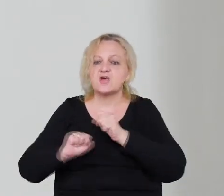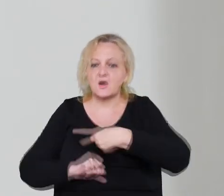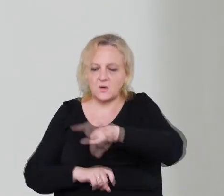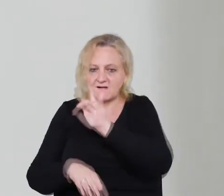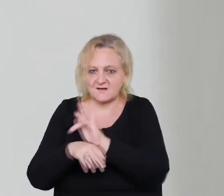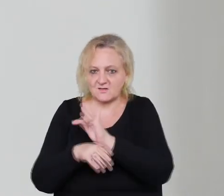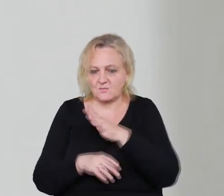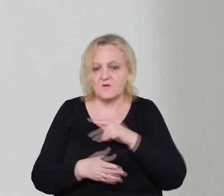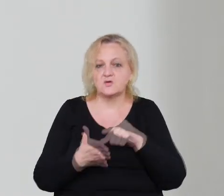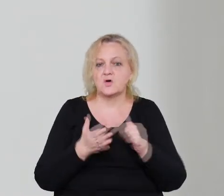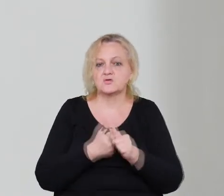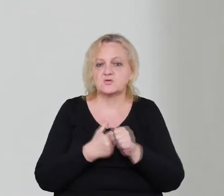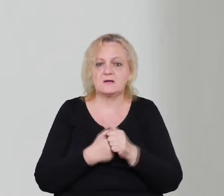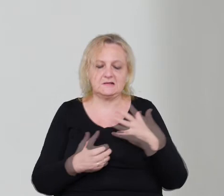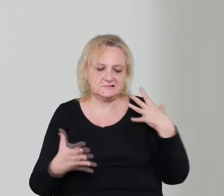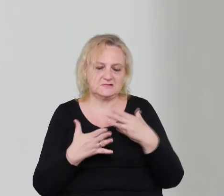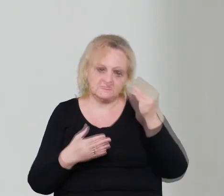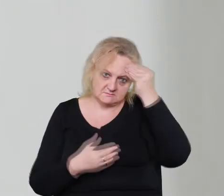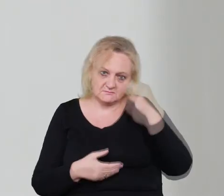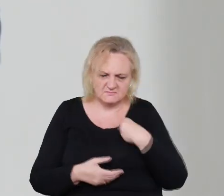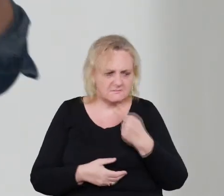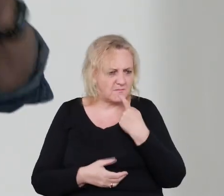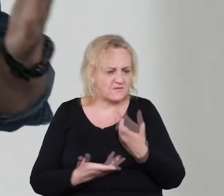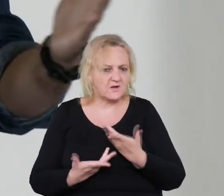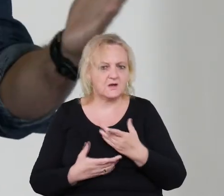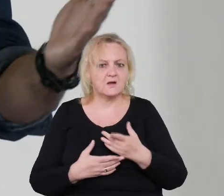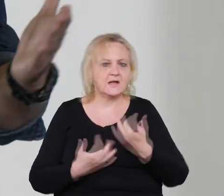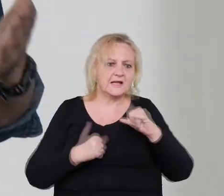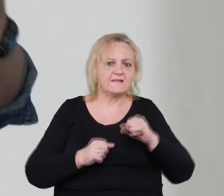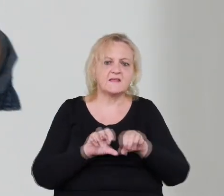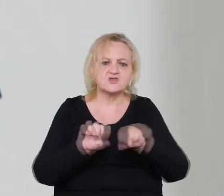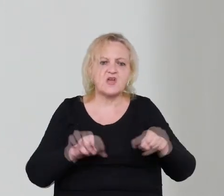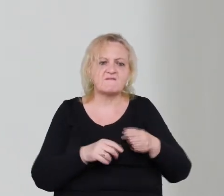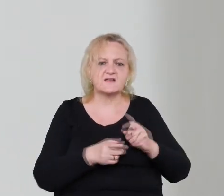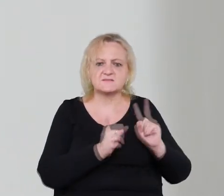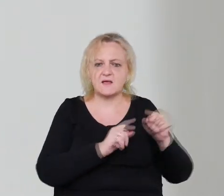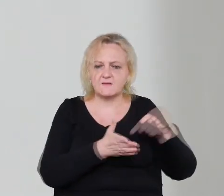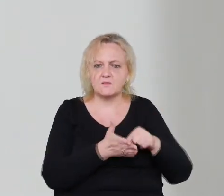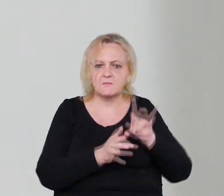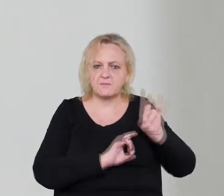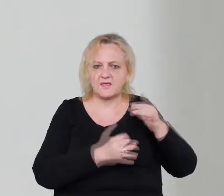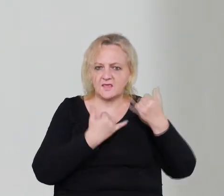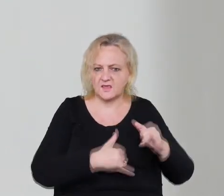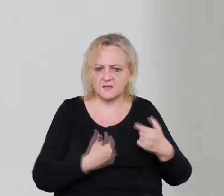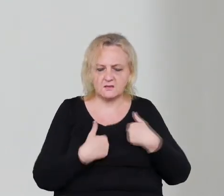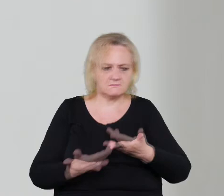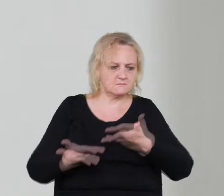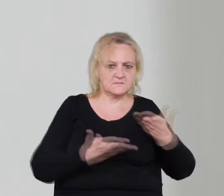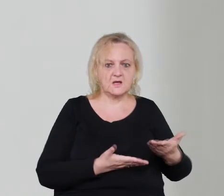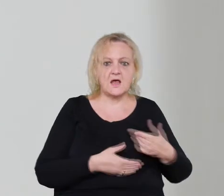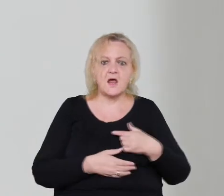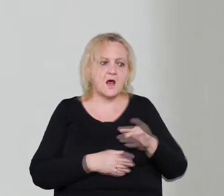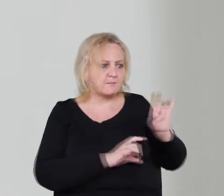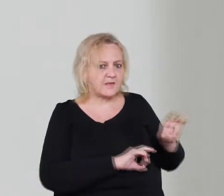tam chodziło o to że w ostatniej chwili dowiedziała się że ma biec w tej innej sztafecie w sensie w innym typie biegu też biegać